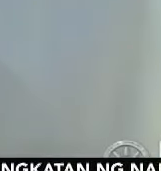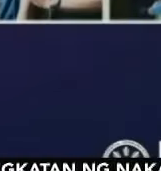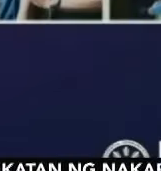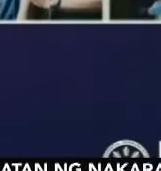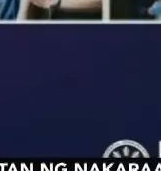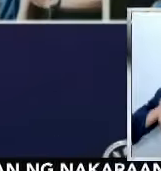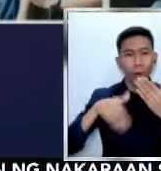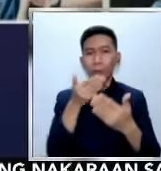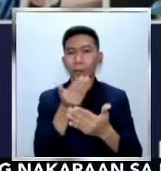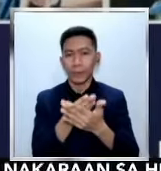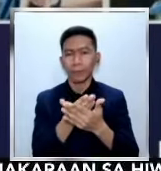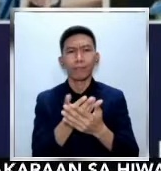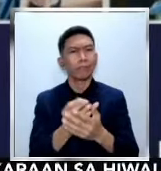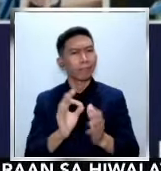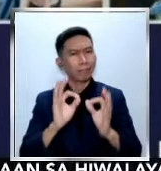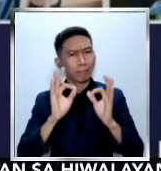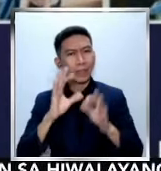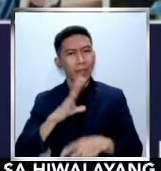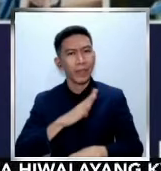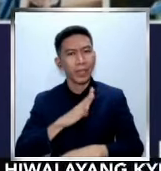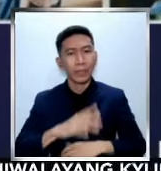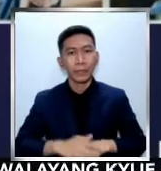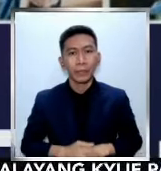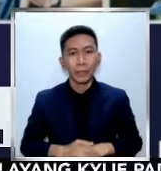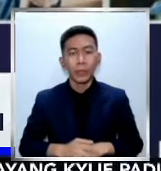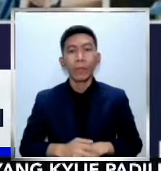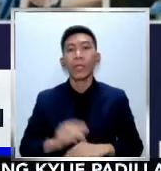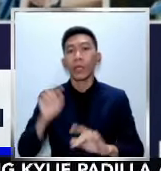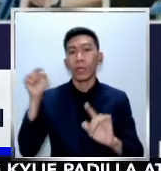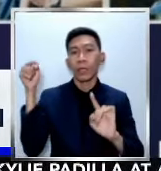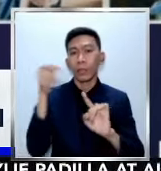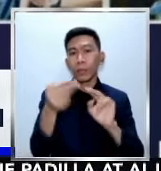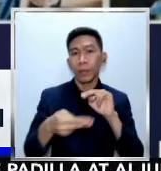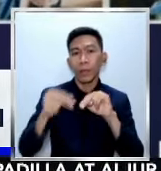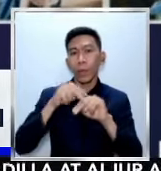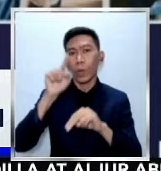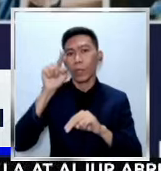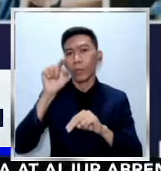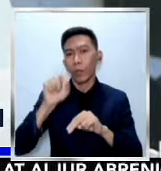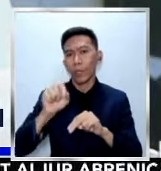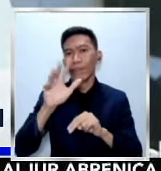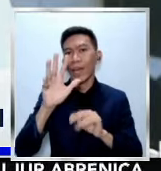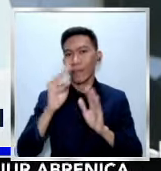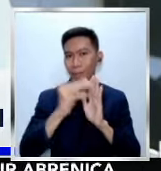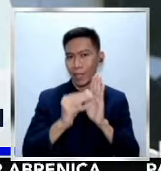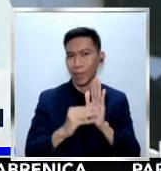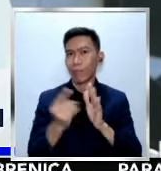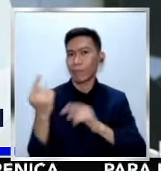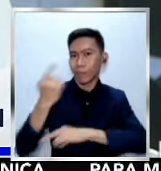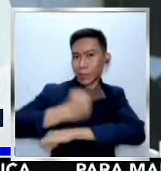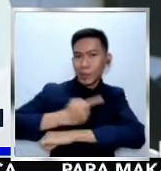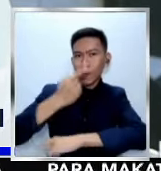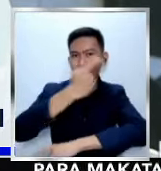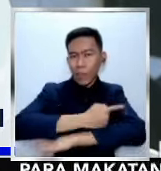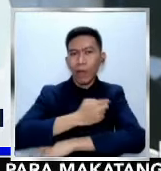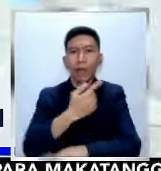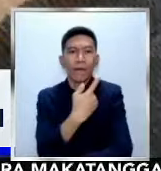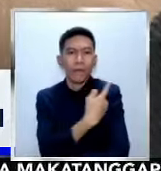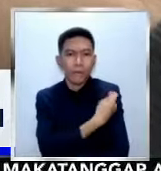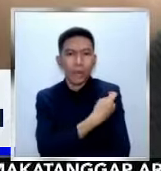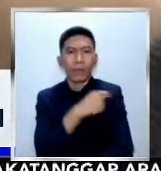Okay to. Target taasan sa 1.5 million doses ang target na maitrok kada araw sa buong bansa ay kay vaccine czar Carlito Galvez